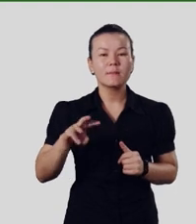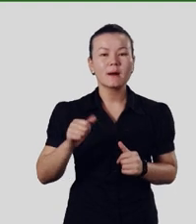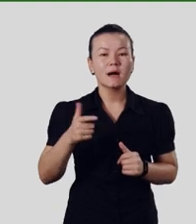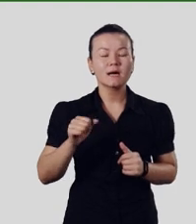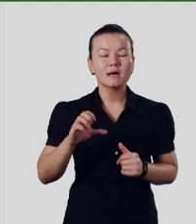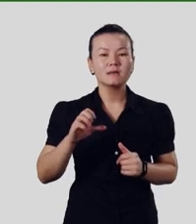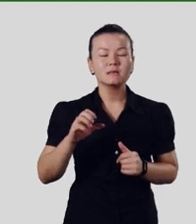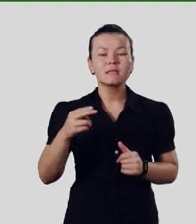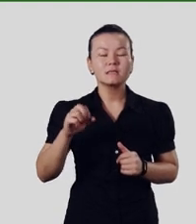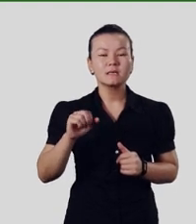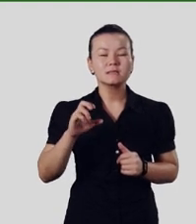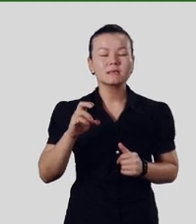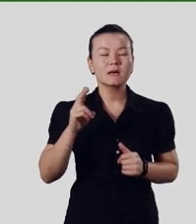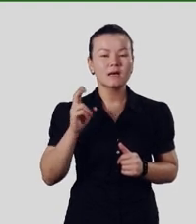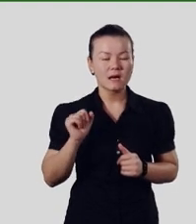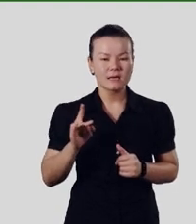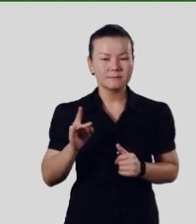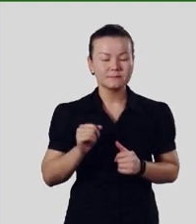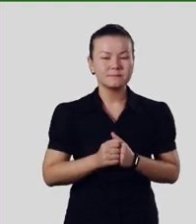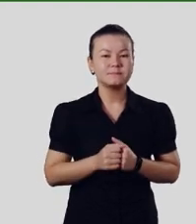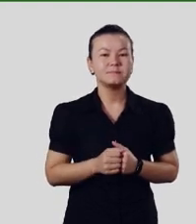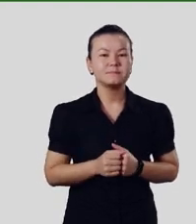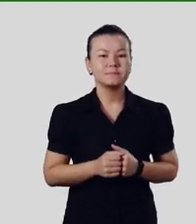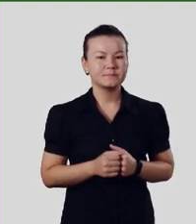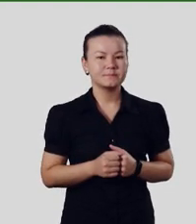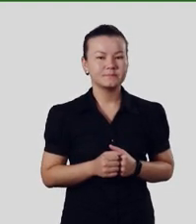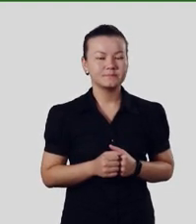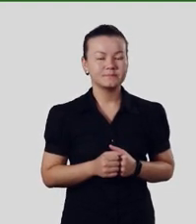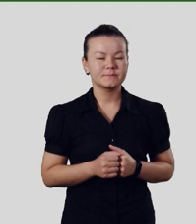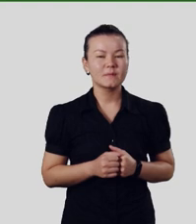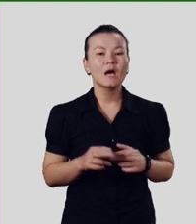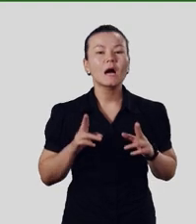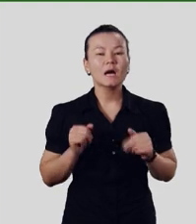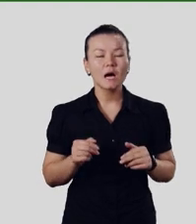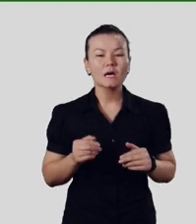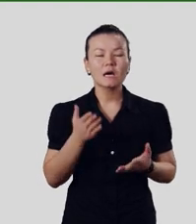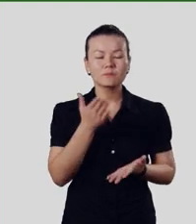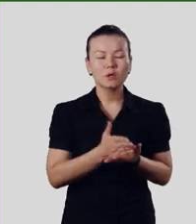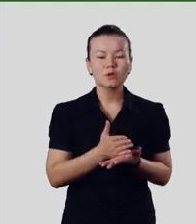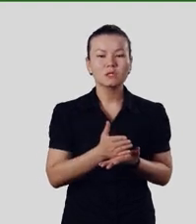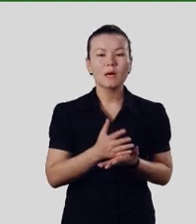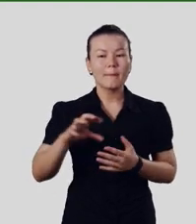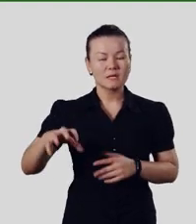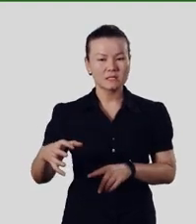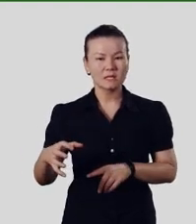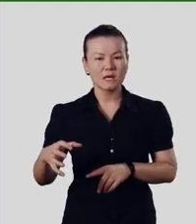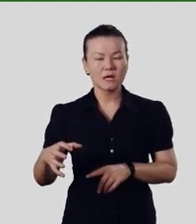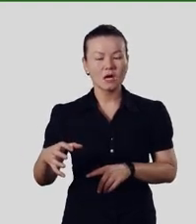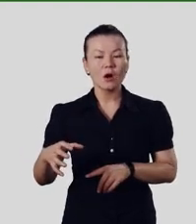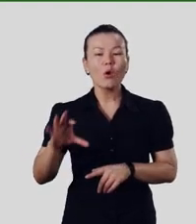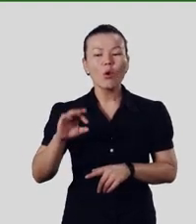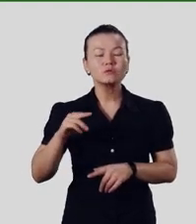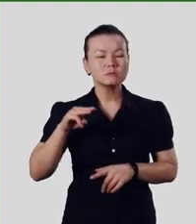материка его отделяет Мозамбикский пролив. Как расположен материк относительно